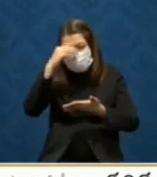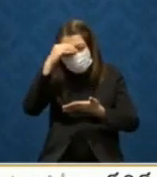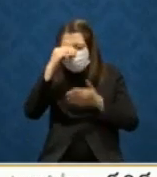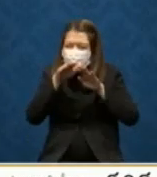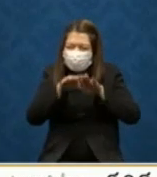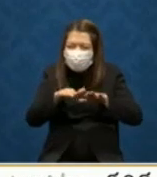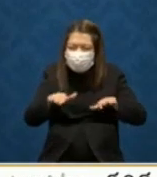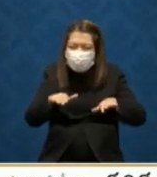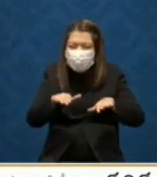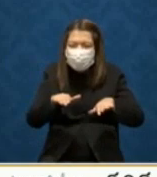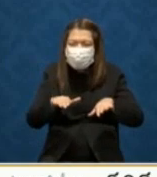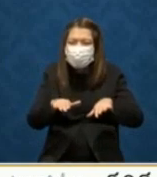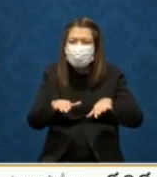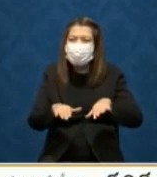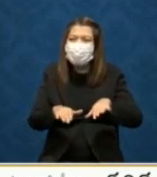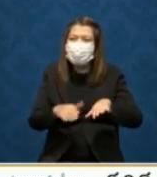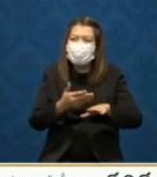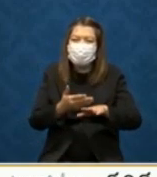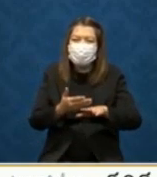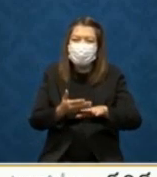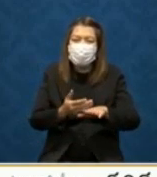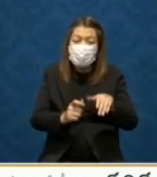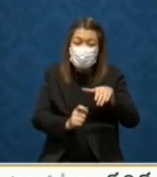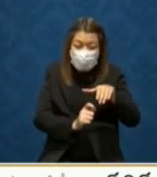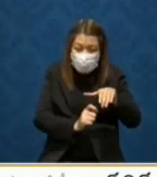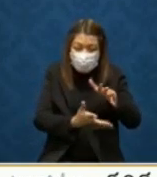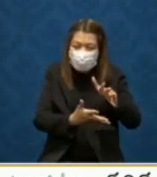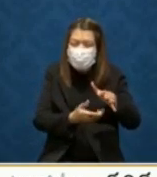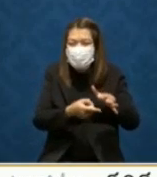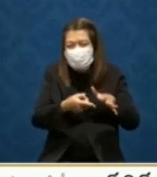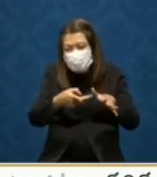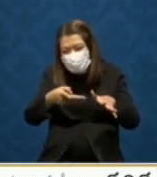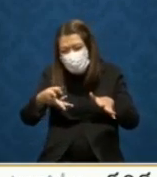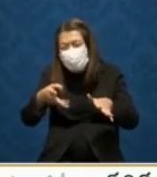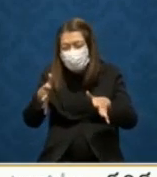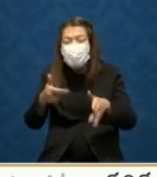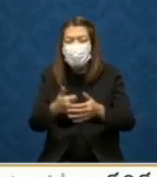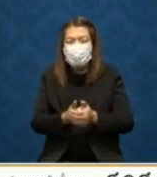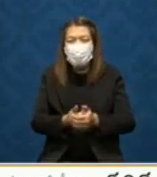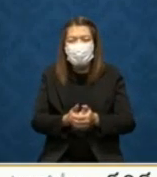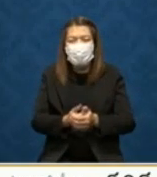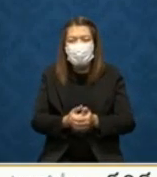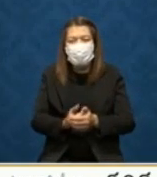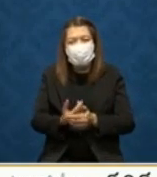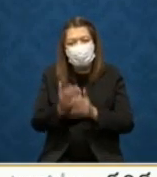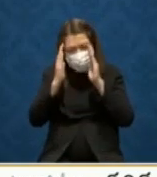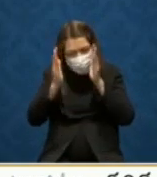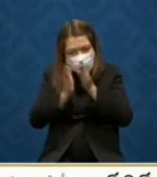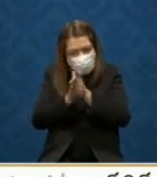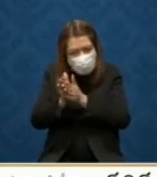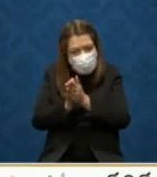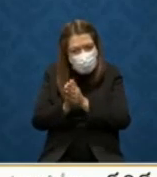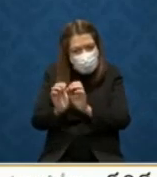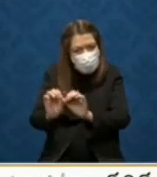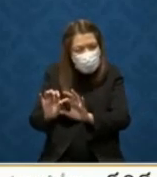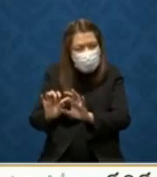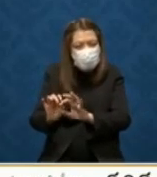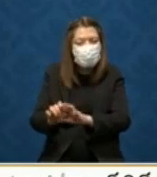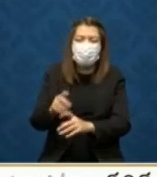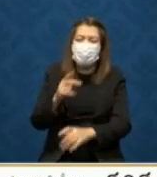ๆก่อนจะเข้าสู่โรงเรียนสามัญวันนี้ถามว่าท่านจริงใจมกับเรื่องนี้ไม่เลยครับท่านไปด้อยฆ่า